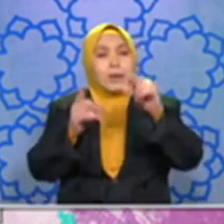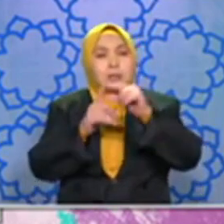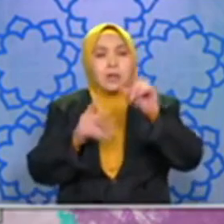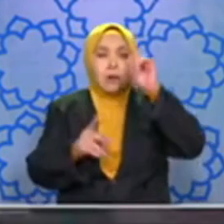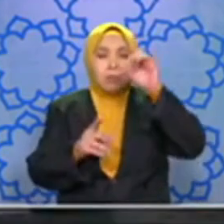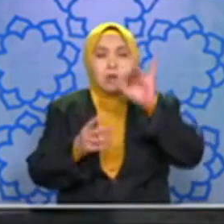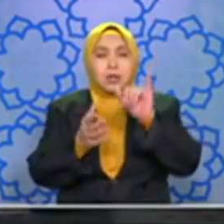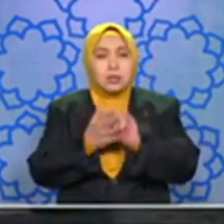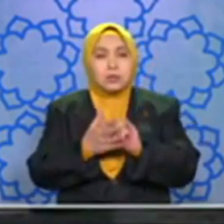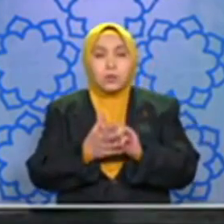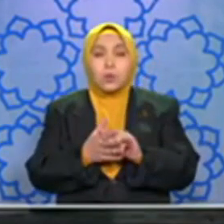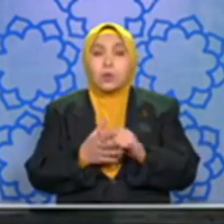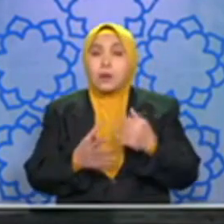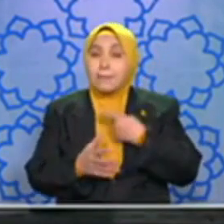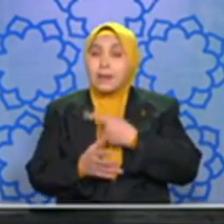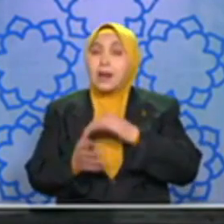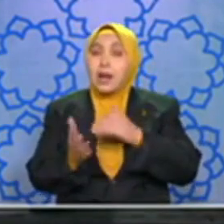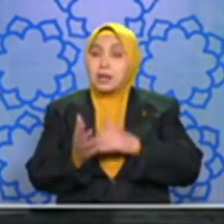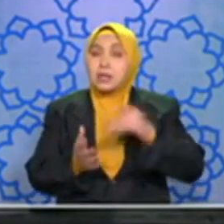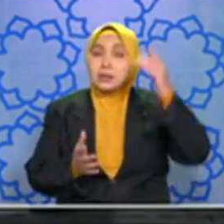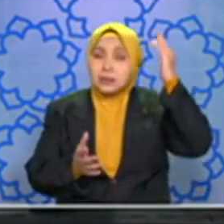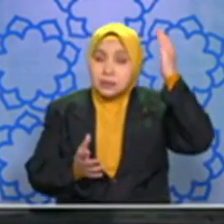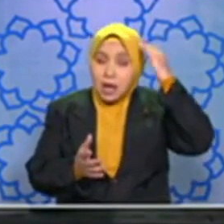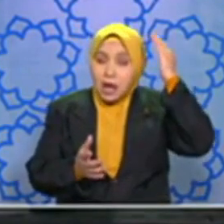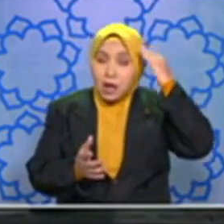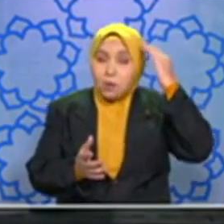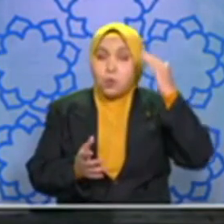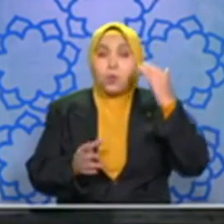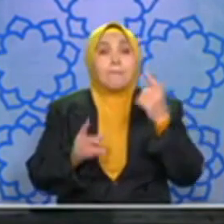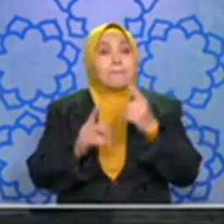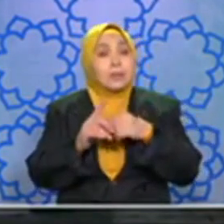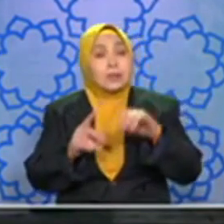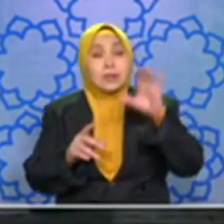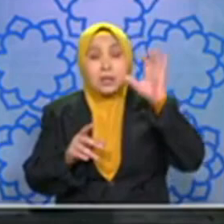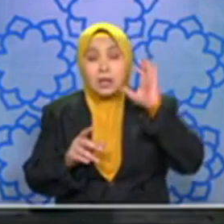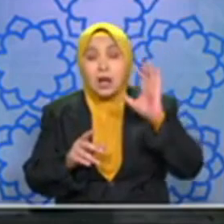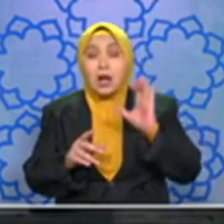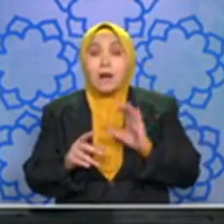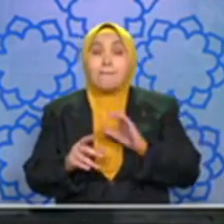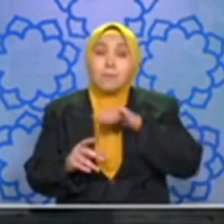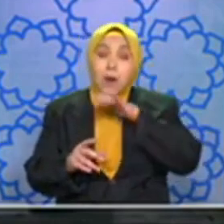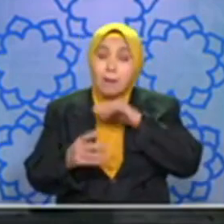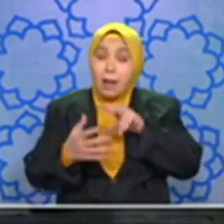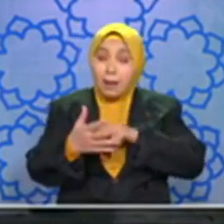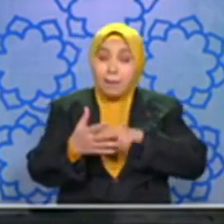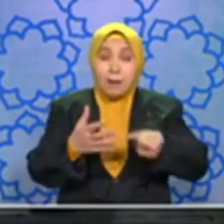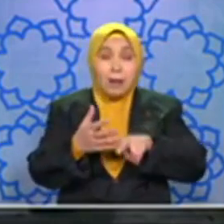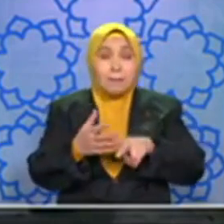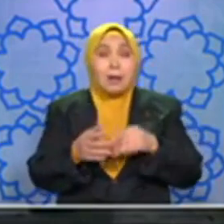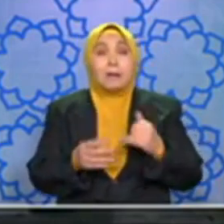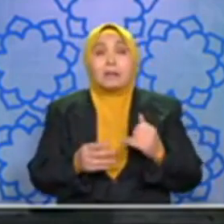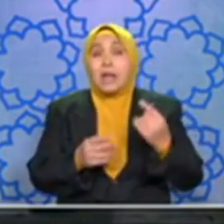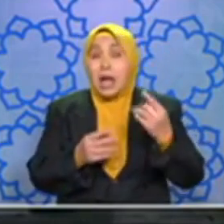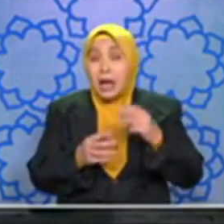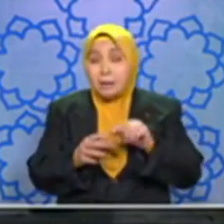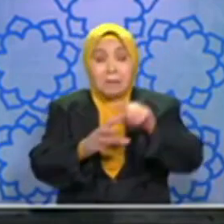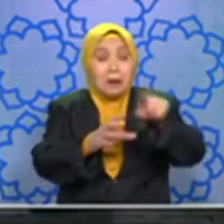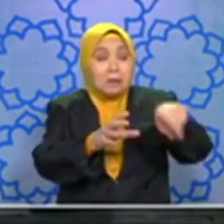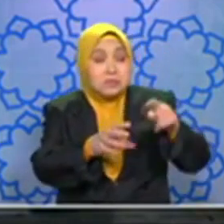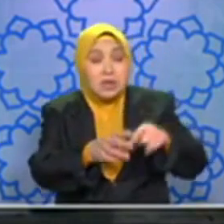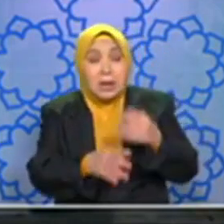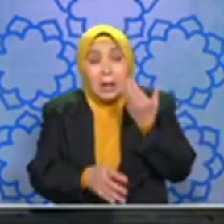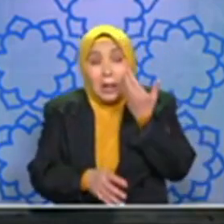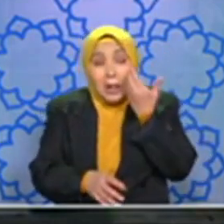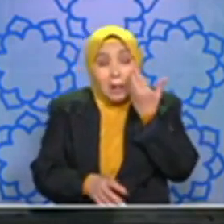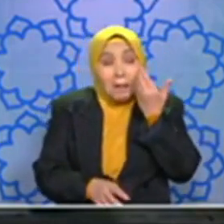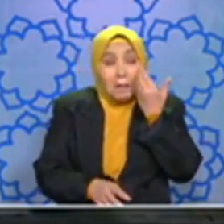Surakallahul Azim. Kami lebih mengetahui tingkah laku ketika mereka mendengarkan engkau wahai Muhammad, dan ketika mereka berbisik-bisik najwa, iaitu ketika orang